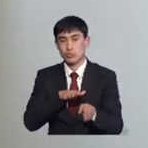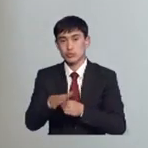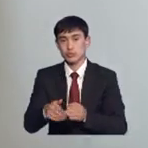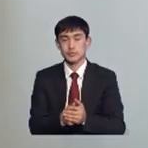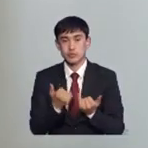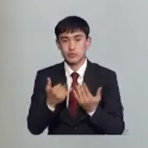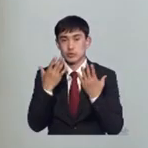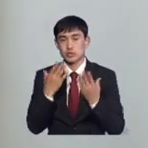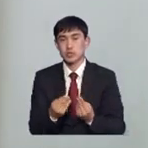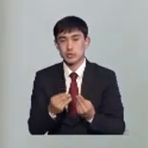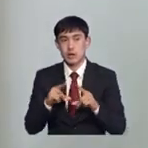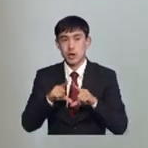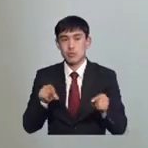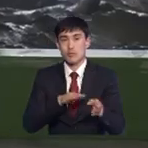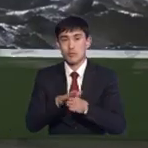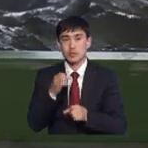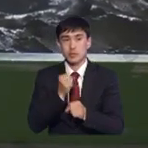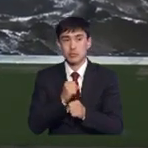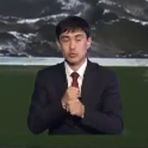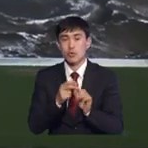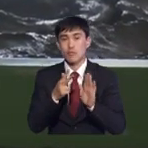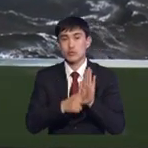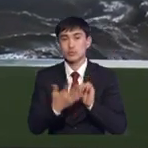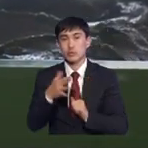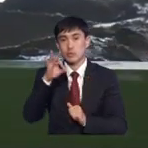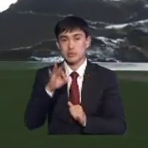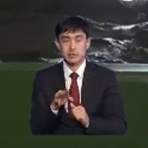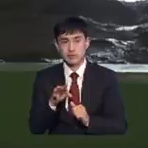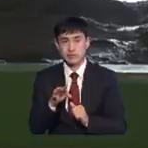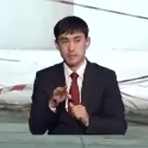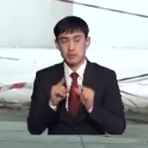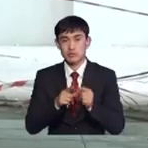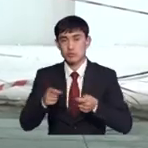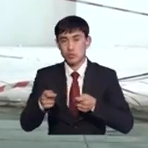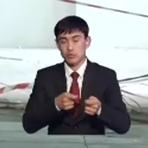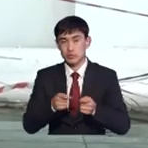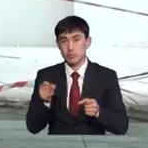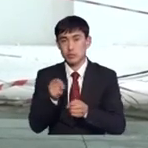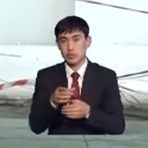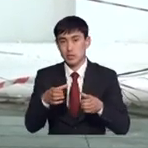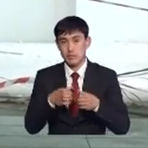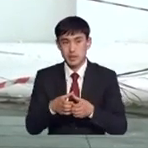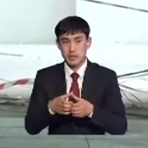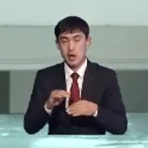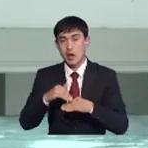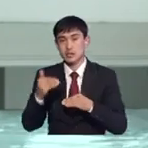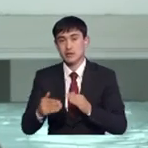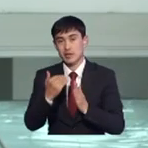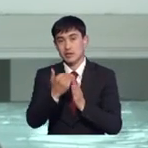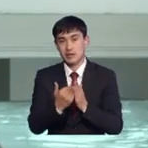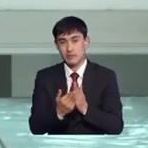На сегодняшний день объем выполненных работ составляет 85%. По словам руководства подрядной компании, отставание от